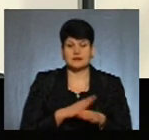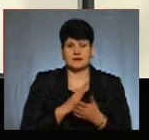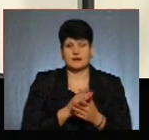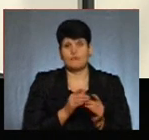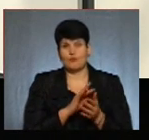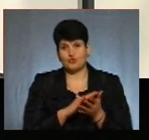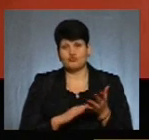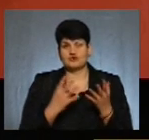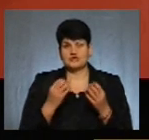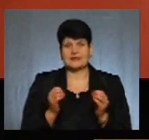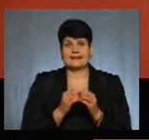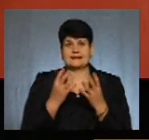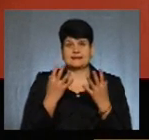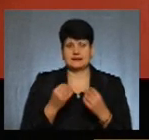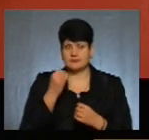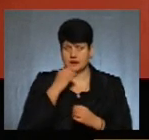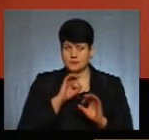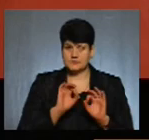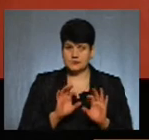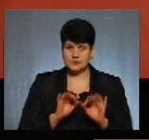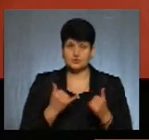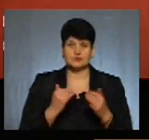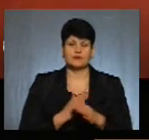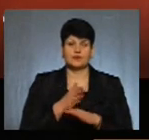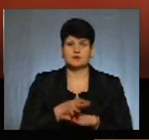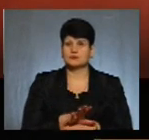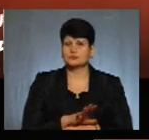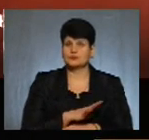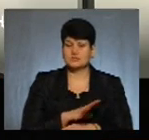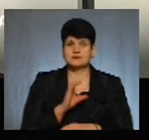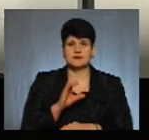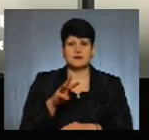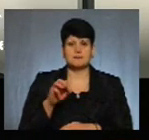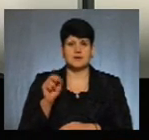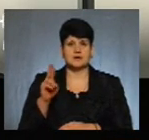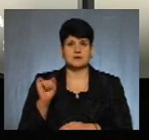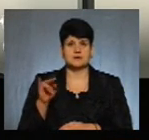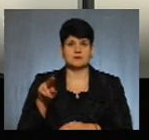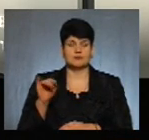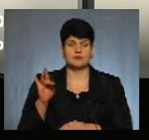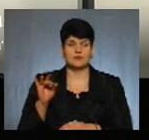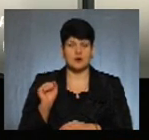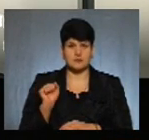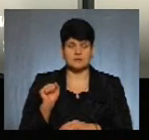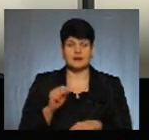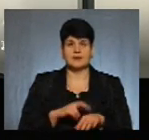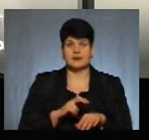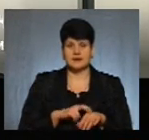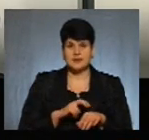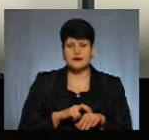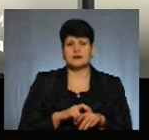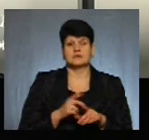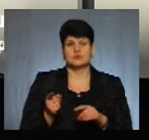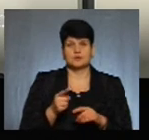до 10 днів. Дякую вам за роз'яснення. Сьогодні нашим гостем студії була Світлана Маціпура, лікар-епідеміолог Державної